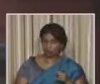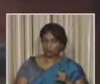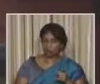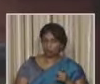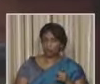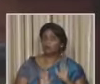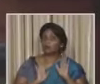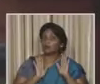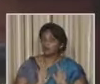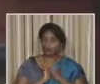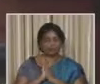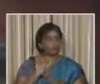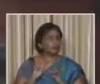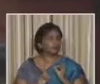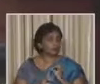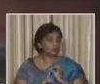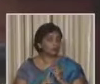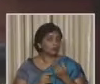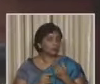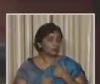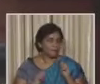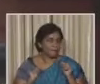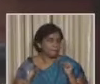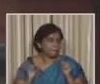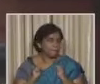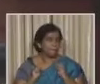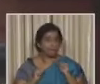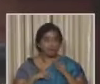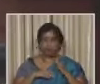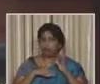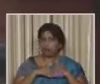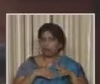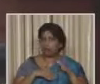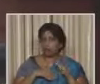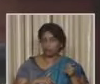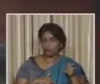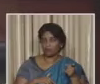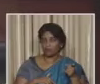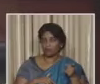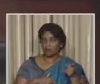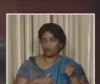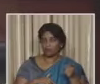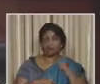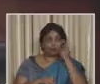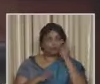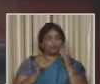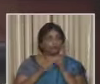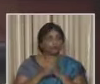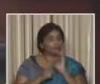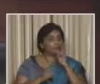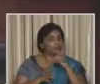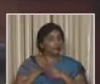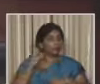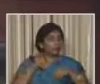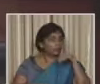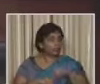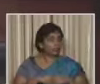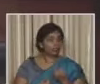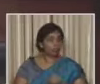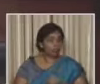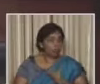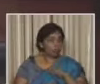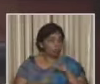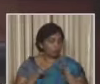நாட்டின் உறுதிப்பாட்டுக்கு, மக்களின் பாதுகாப்புக்கு இது மிக முக்கியமானது. ஆனால் கௌரவ உறுப்பினரே, ஆனால் நாங்கள் பயங்கரமான